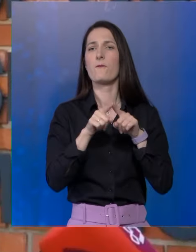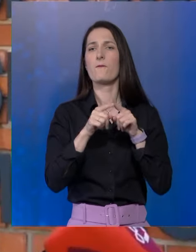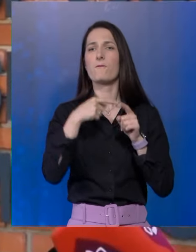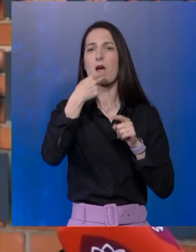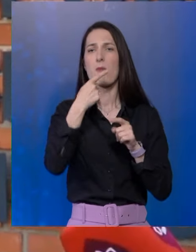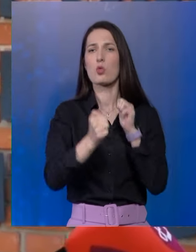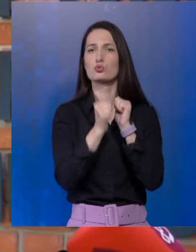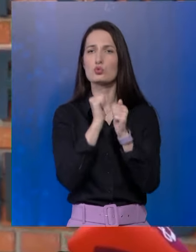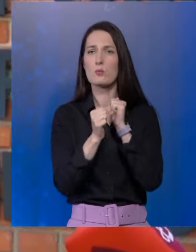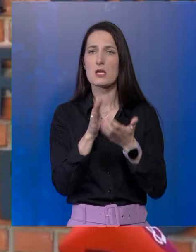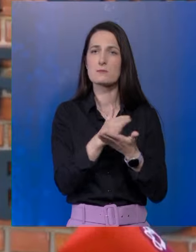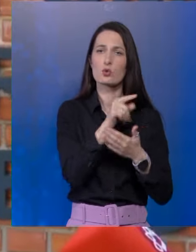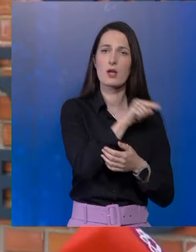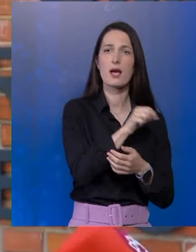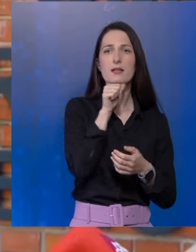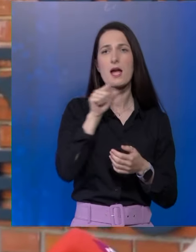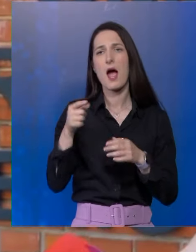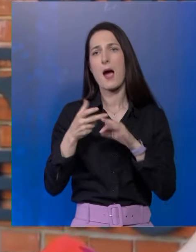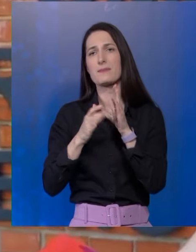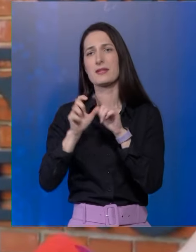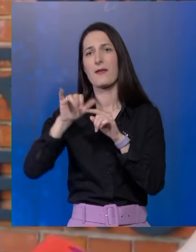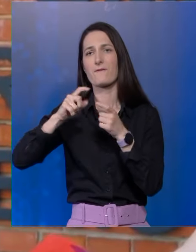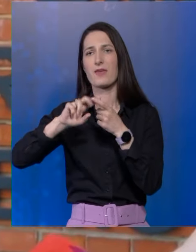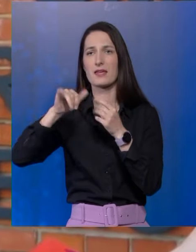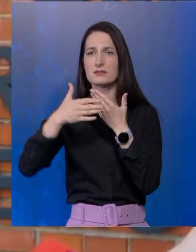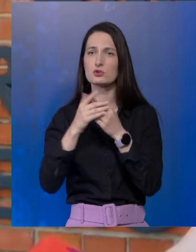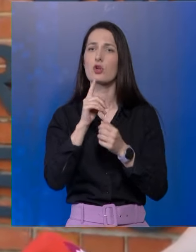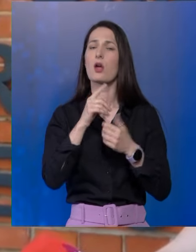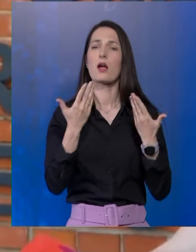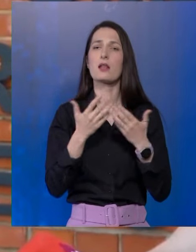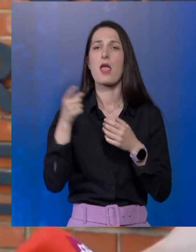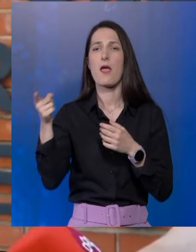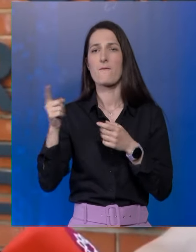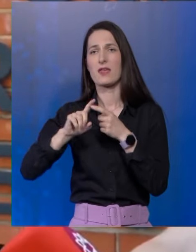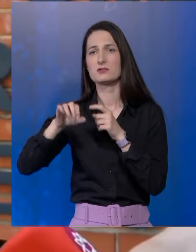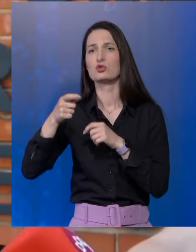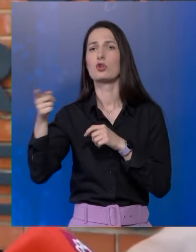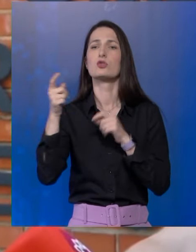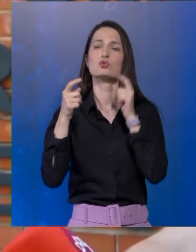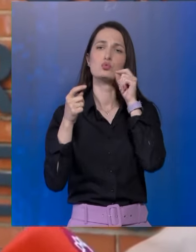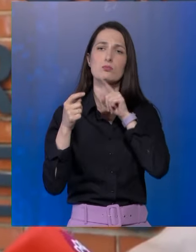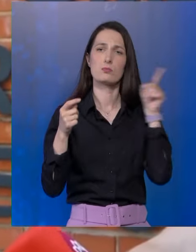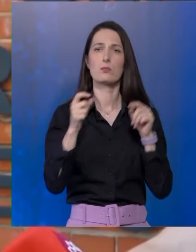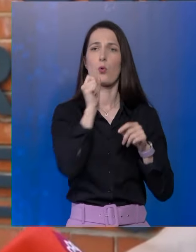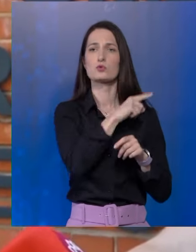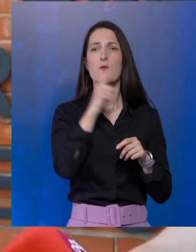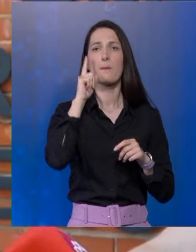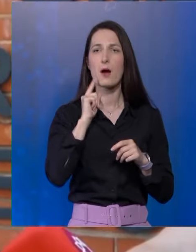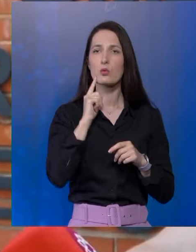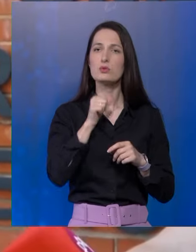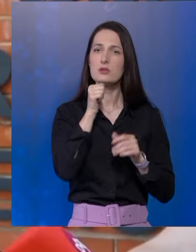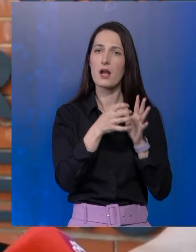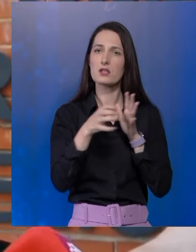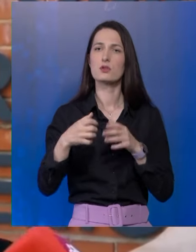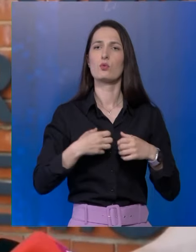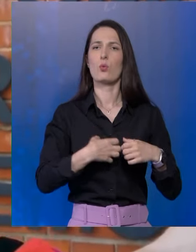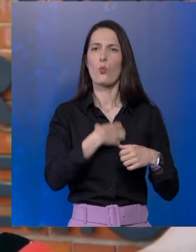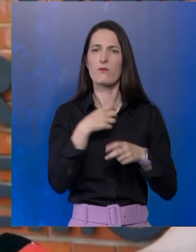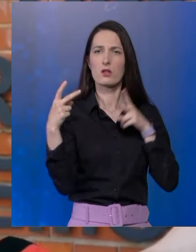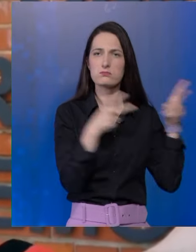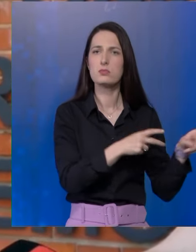Fejzića, tokom kojeg je Suljagiću Fejzić opsovao majku, te nastavio sa uvredama i prijetnjama. Suljagić je